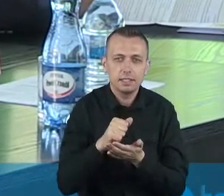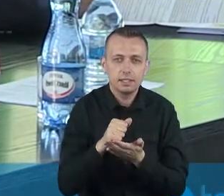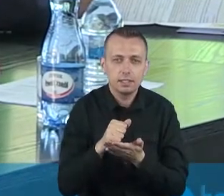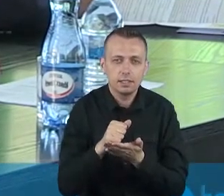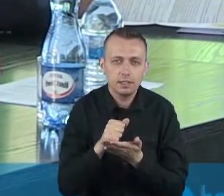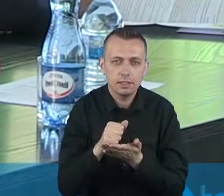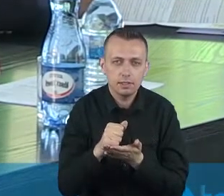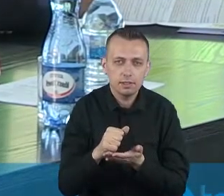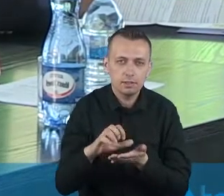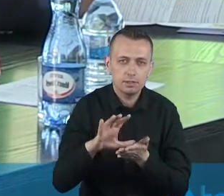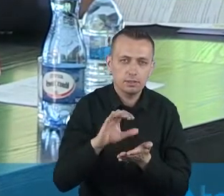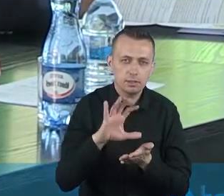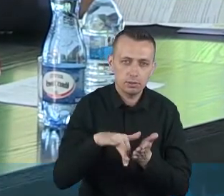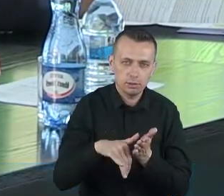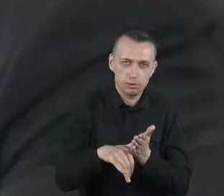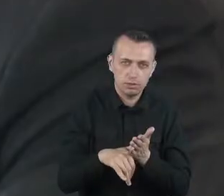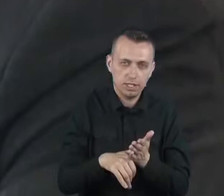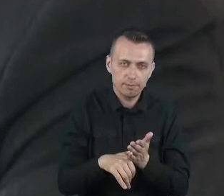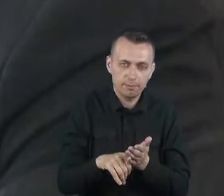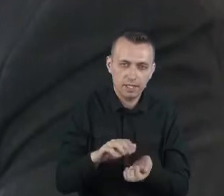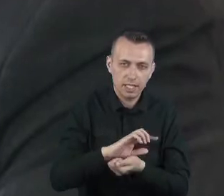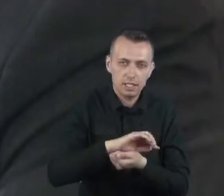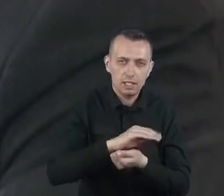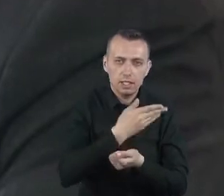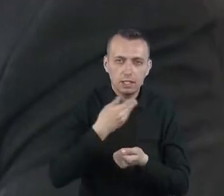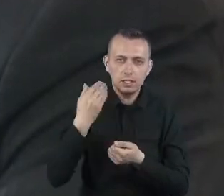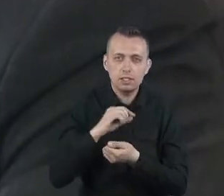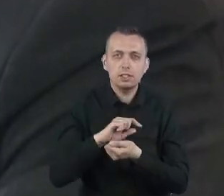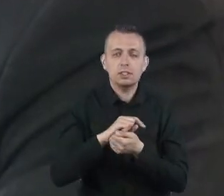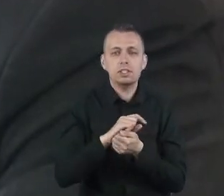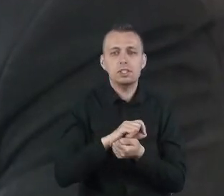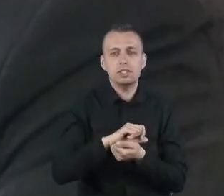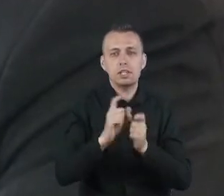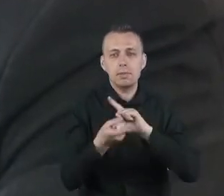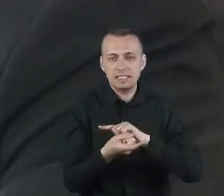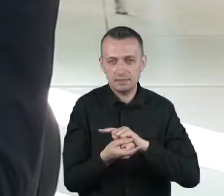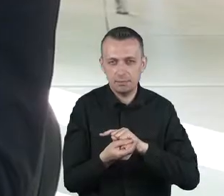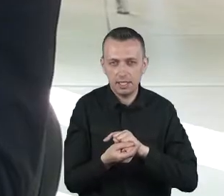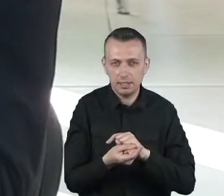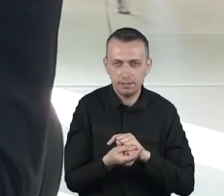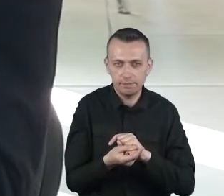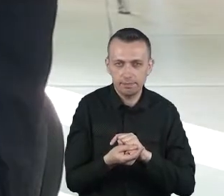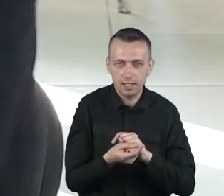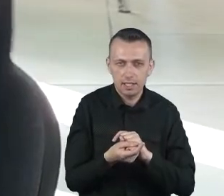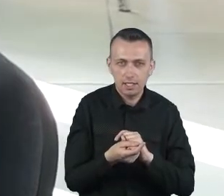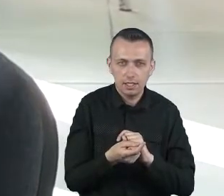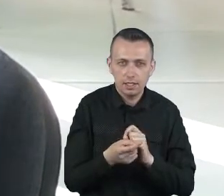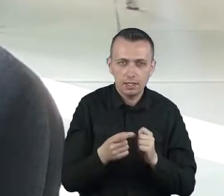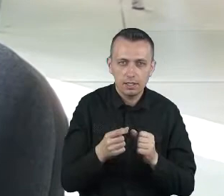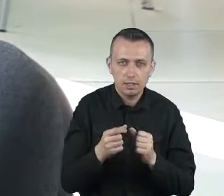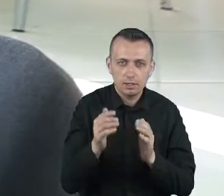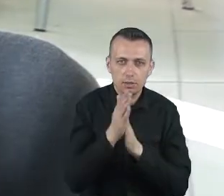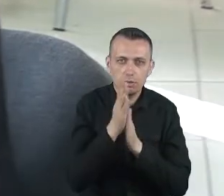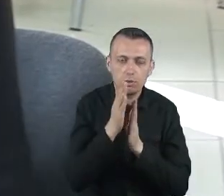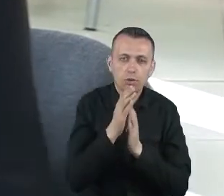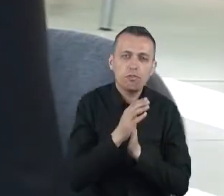w sprawie zmiany w wieloletniej prognozie finansowej, ani zmian w budżecie na 2018 rok. Podjęcie uchwał wiązało się z przekazaniem pieniędzy